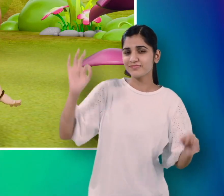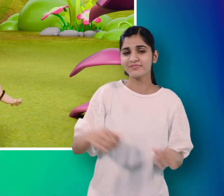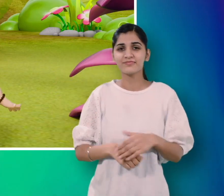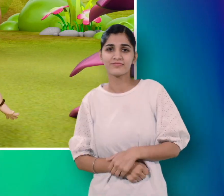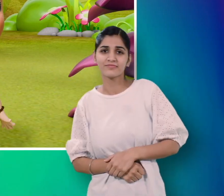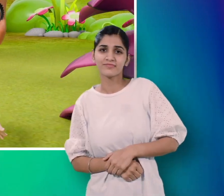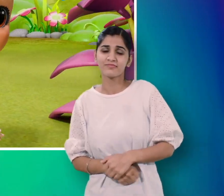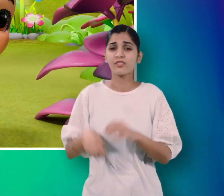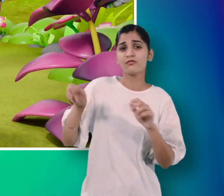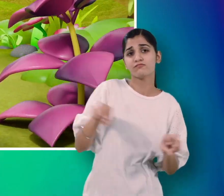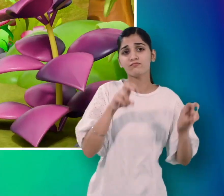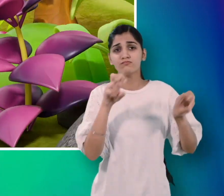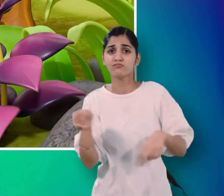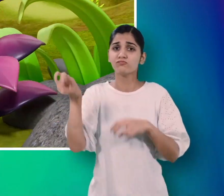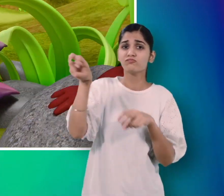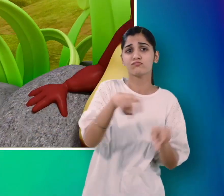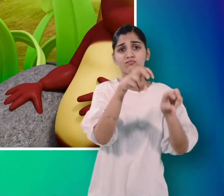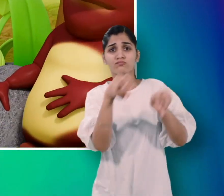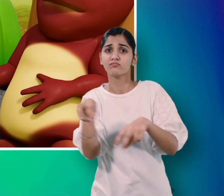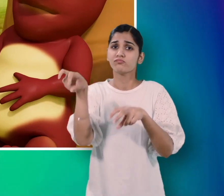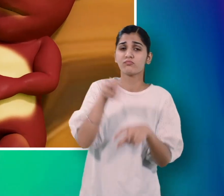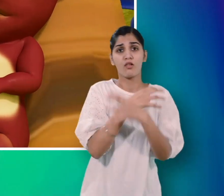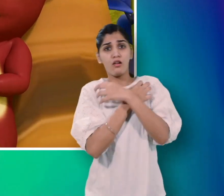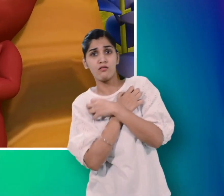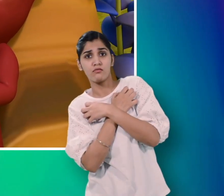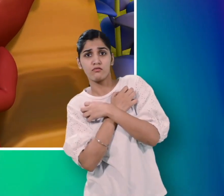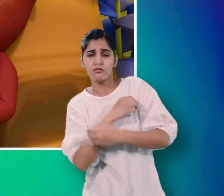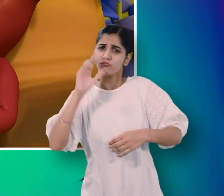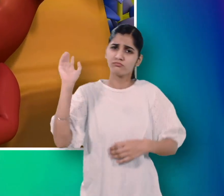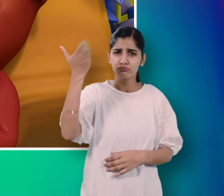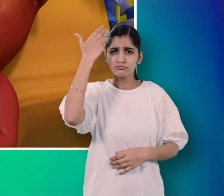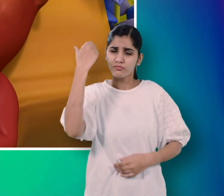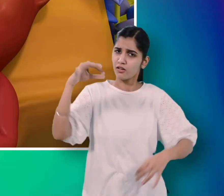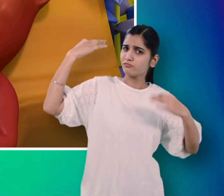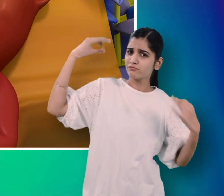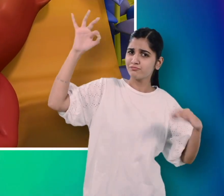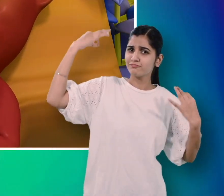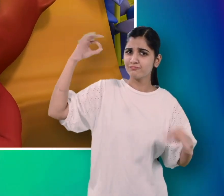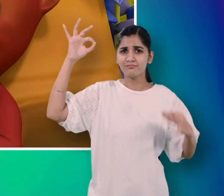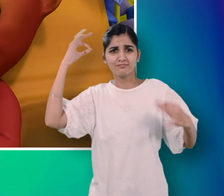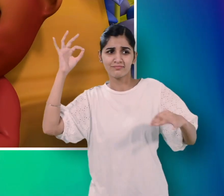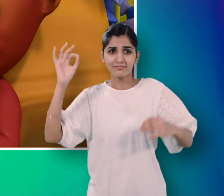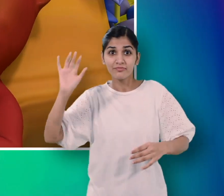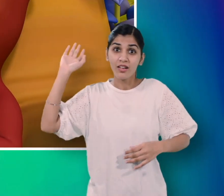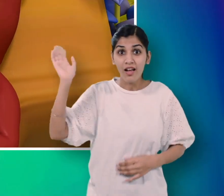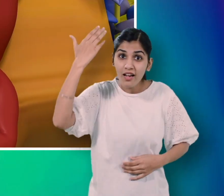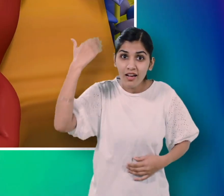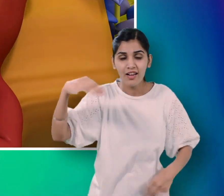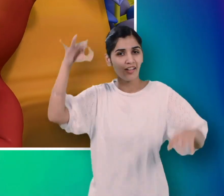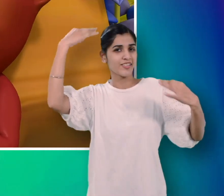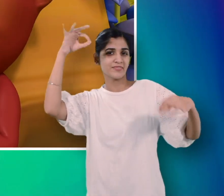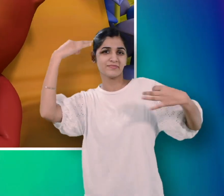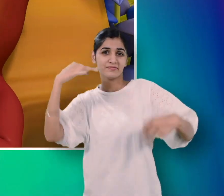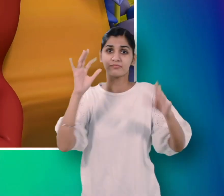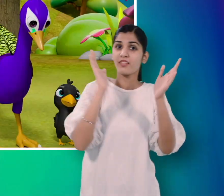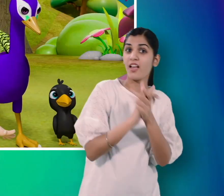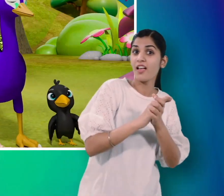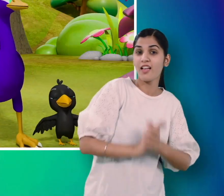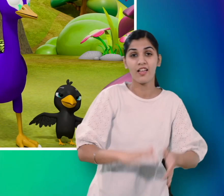नाचो कालू चलते चलते मिलेगा भालू हम बोलेंगे नाचो कालू